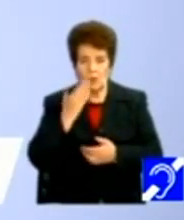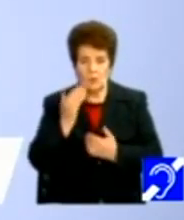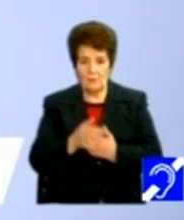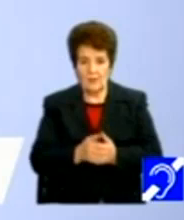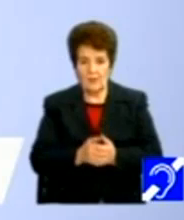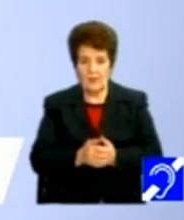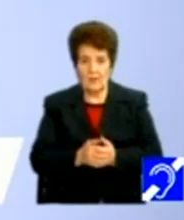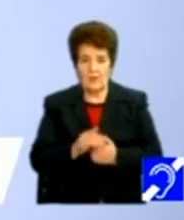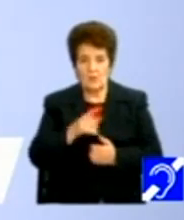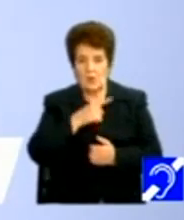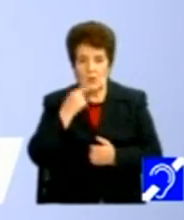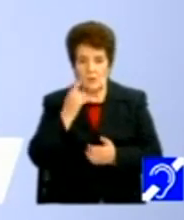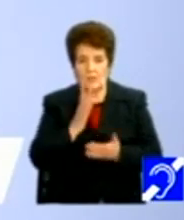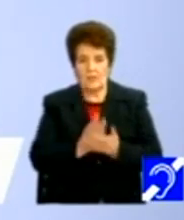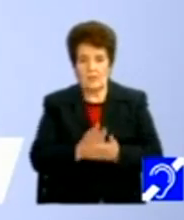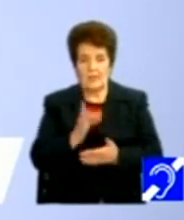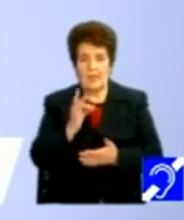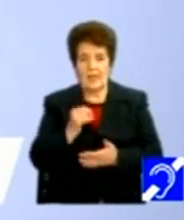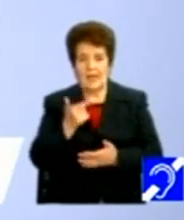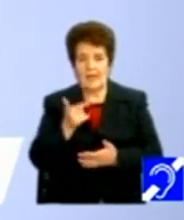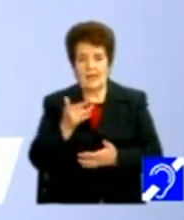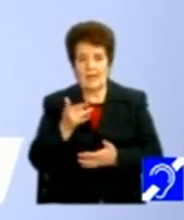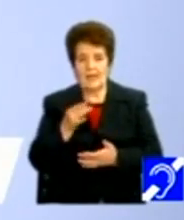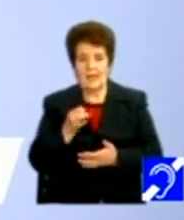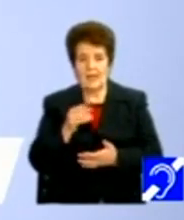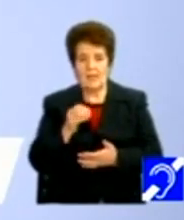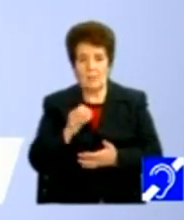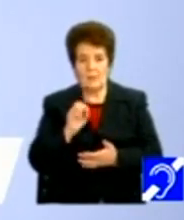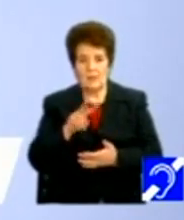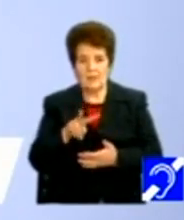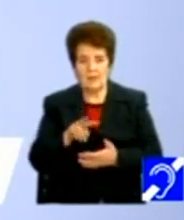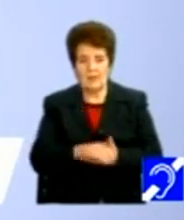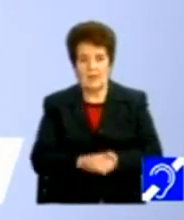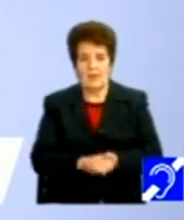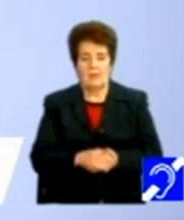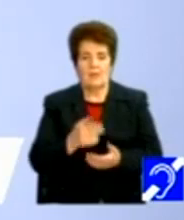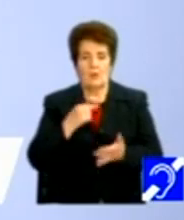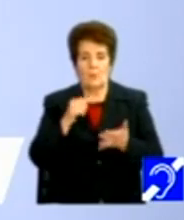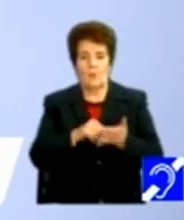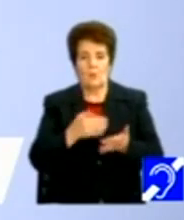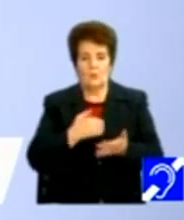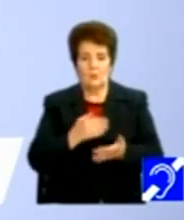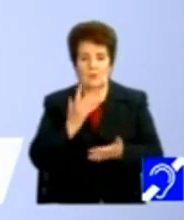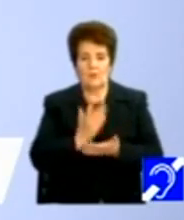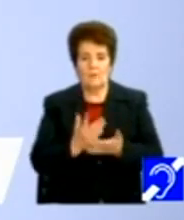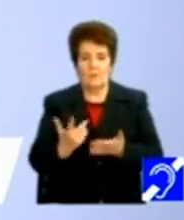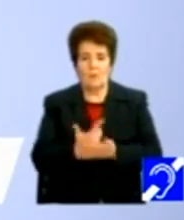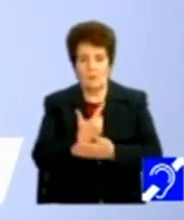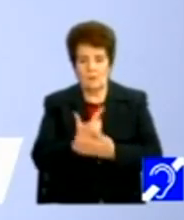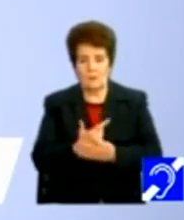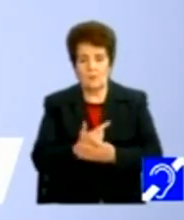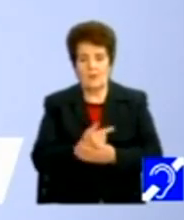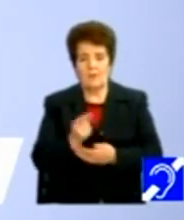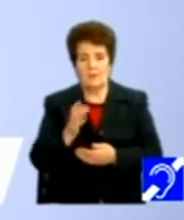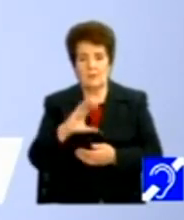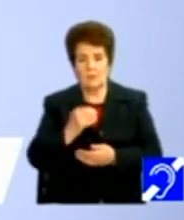incorigibilă și lucrul ăsta este regretabil din punctul nostru de vedere, mai ales că a fost dublată și de acțiunile Partidului